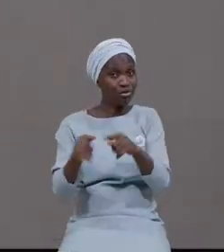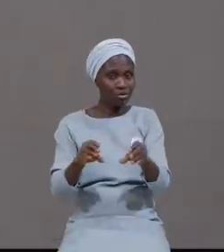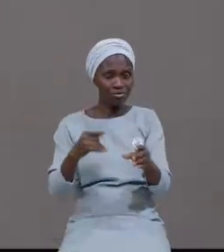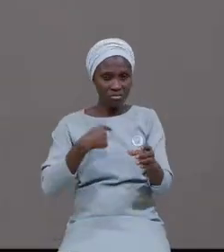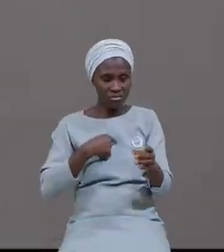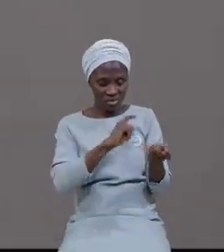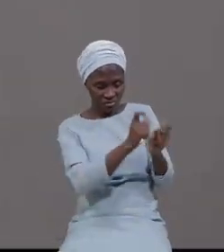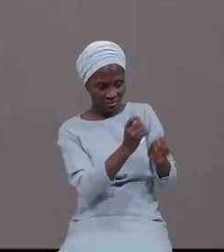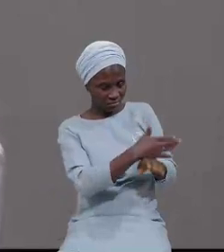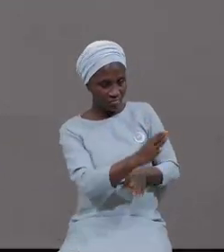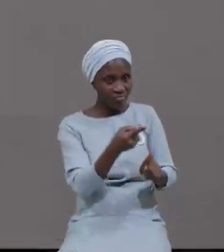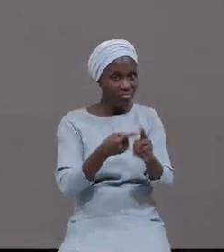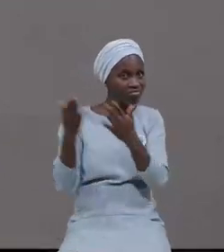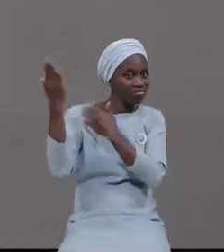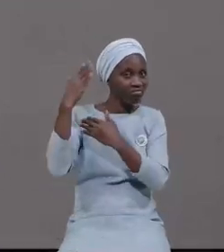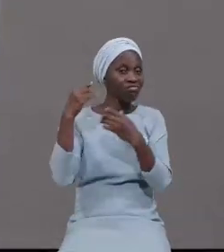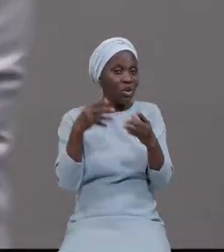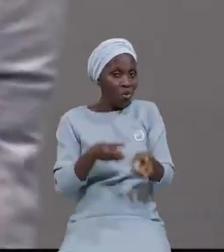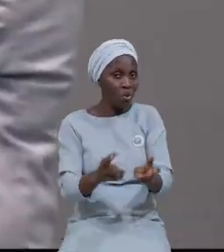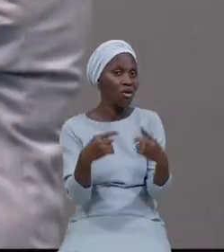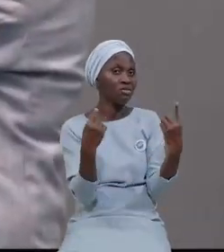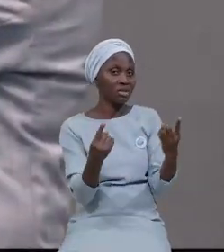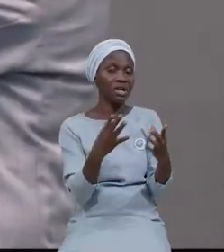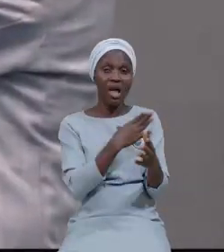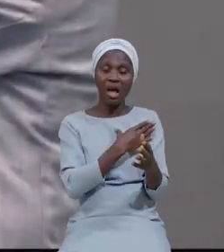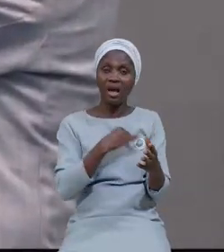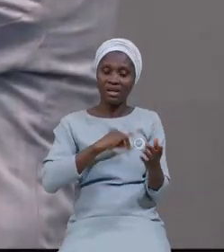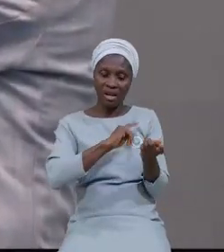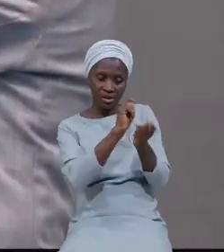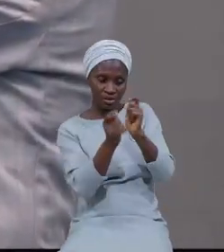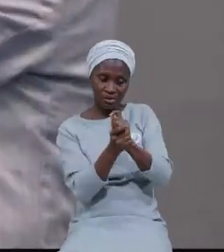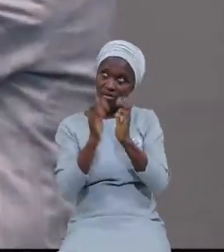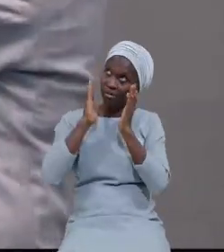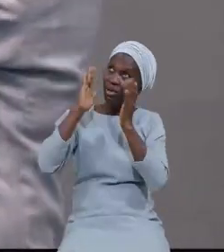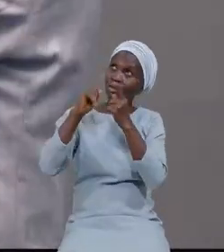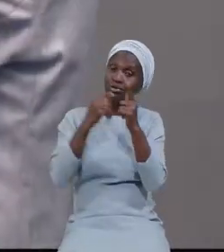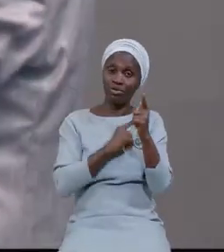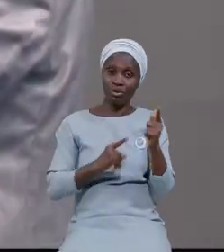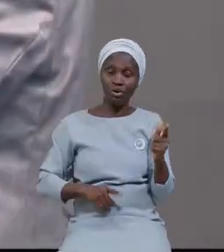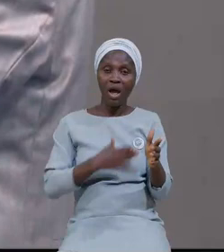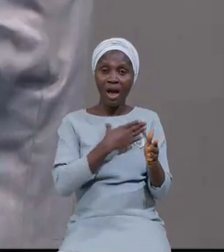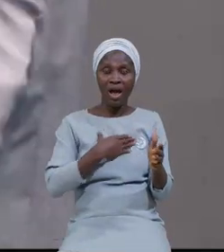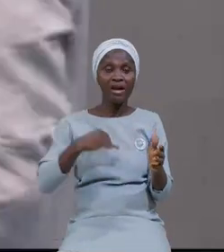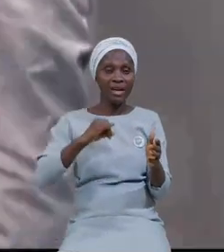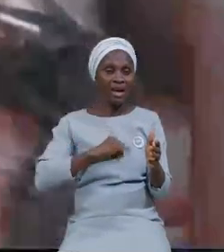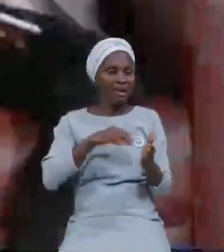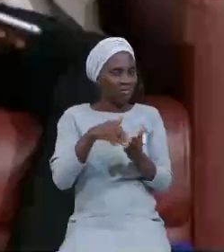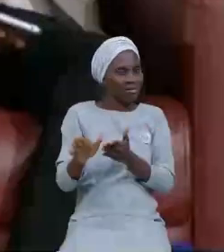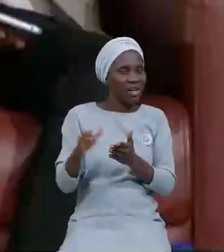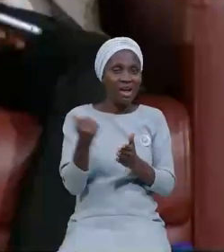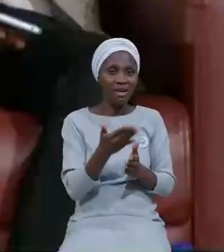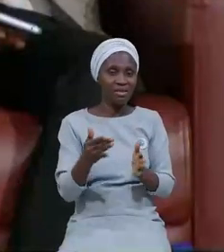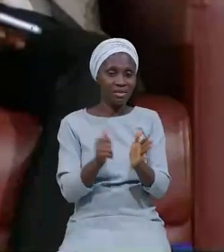me suis détourné du du passé du du péché et je me suis tourné vers le Seigneur et je